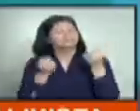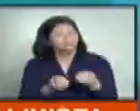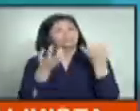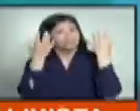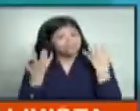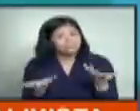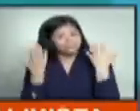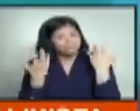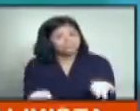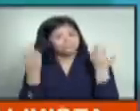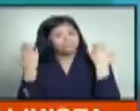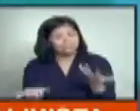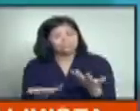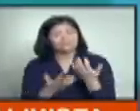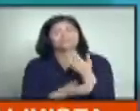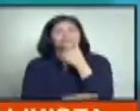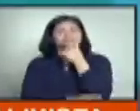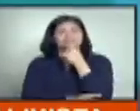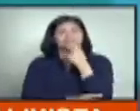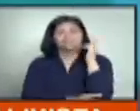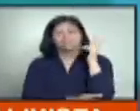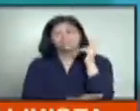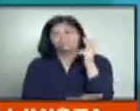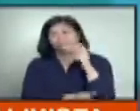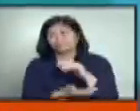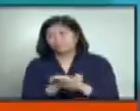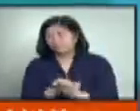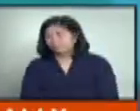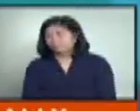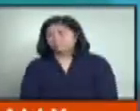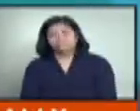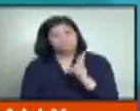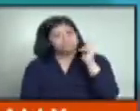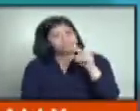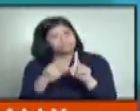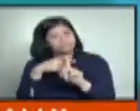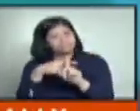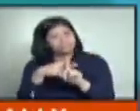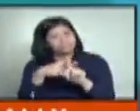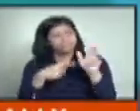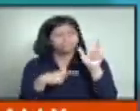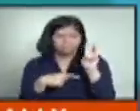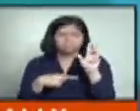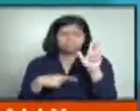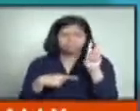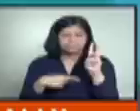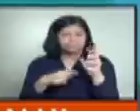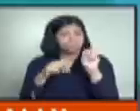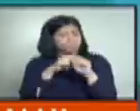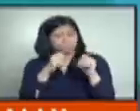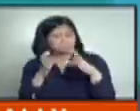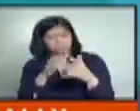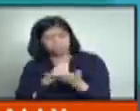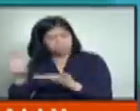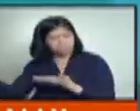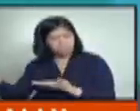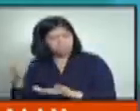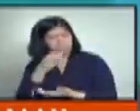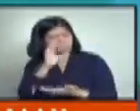yun? So 30 plus yun, sir. 30 plus. So 36. So magkano pong binigay